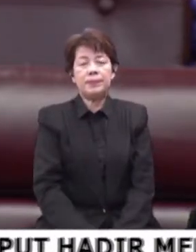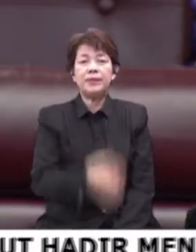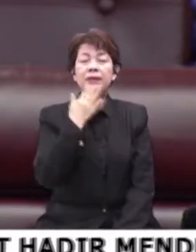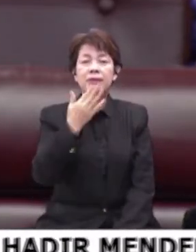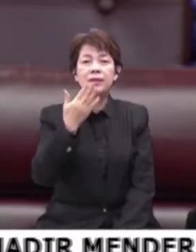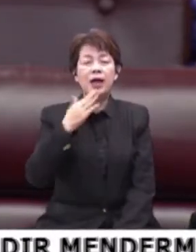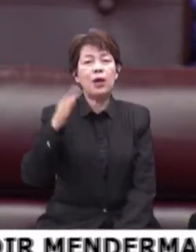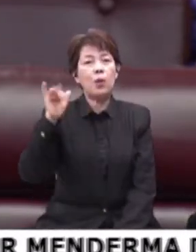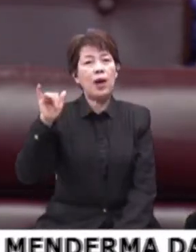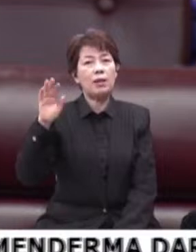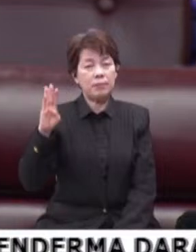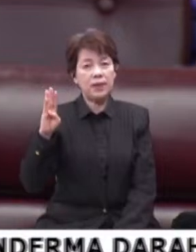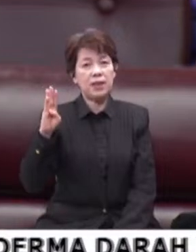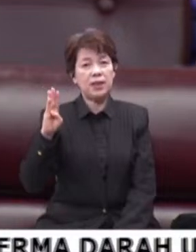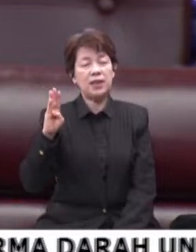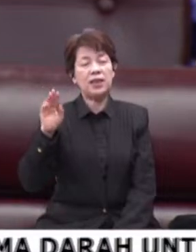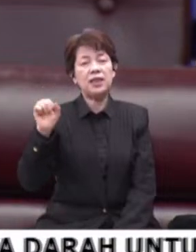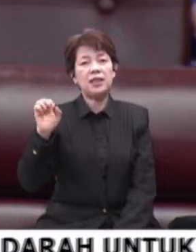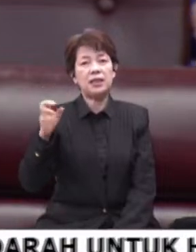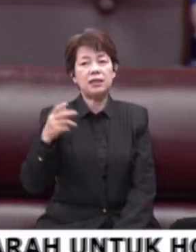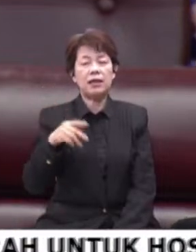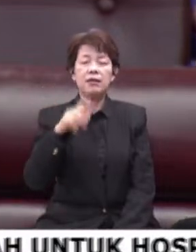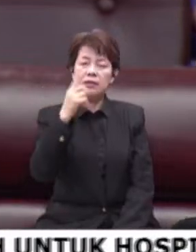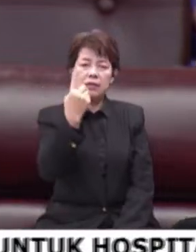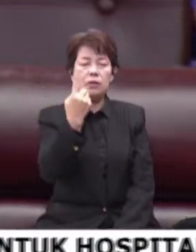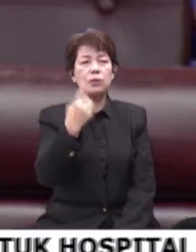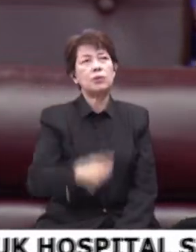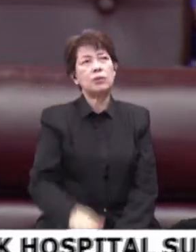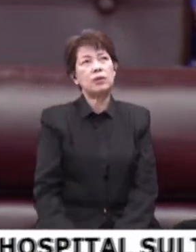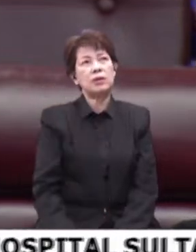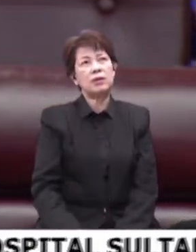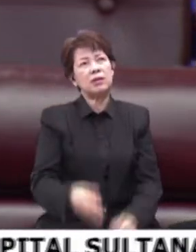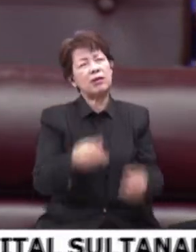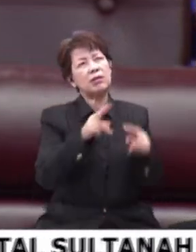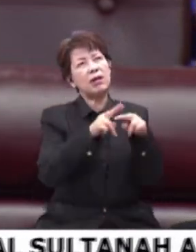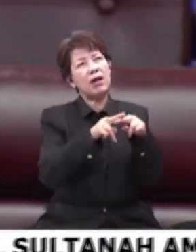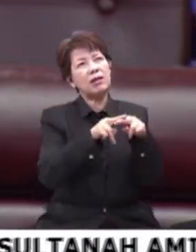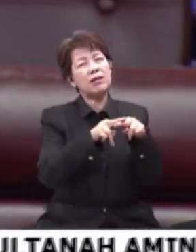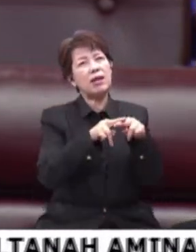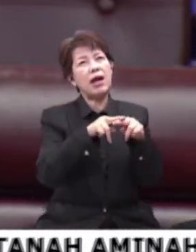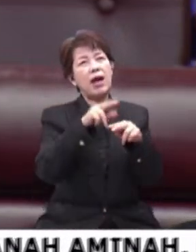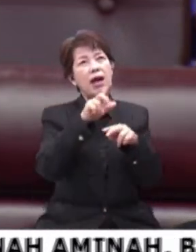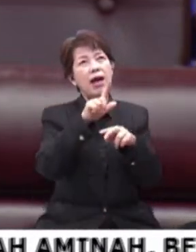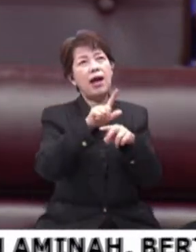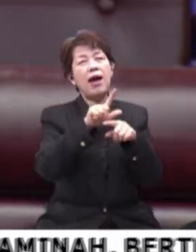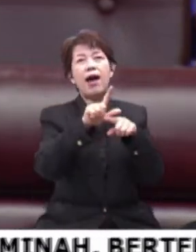wabisin itu satunya ialah tentang kalau kereta api